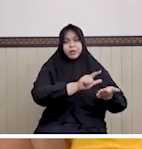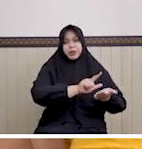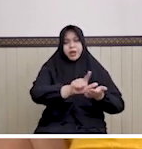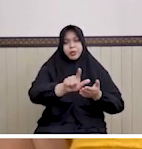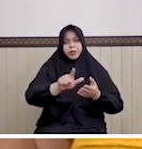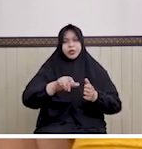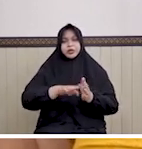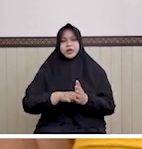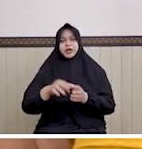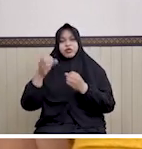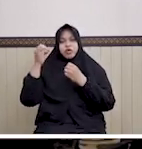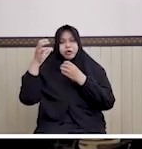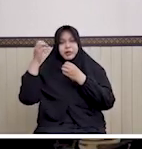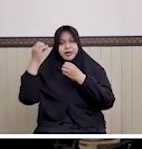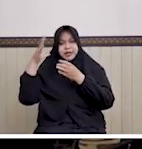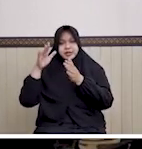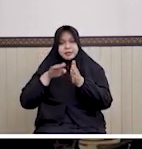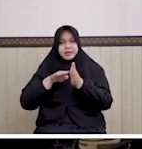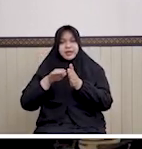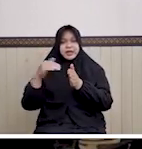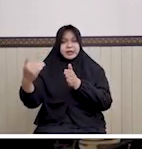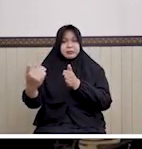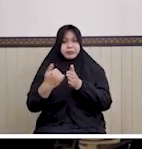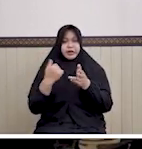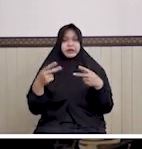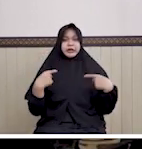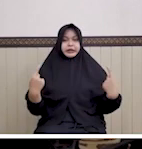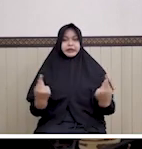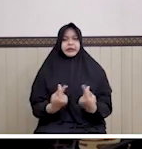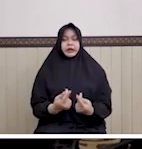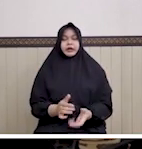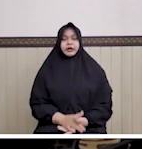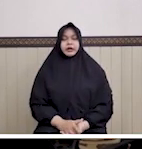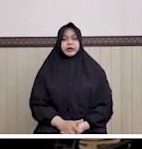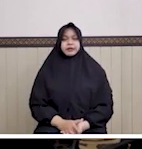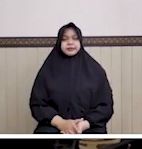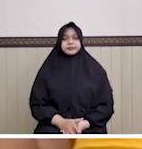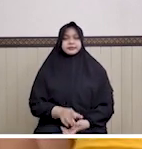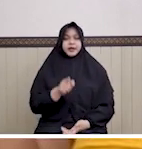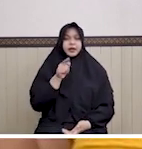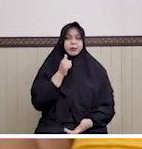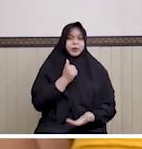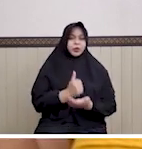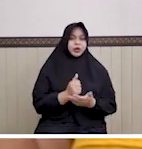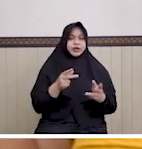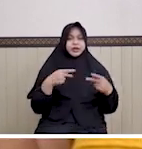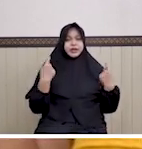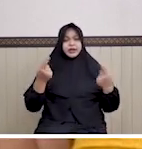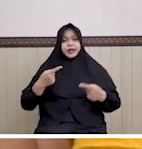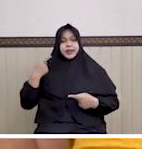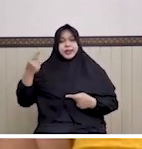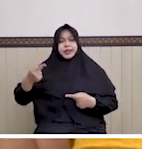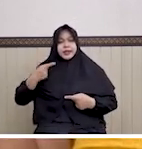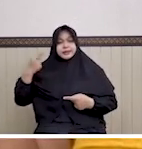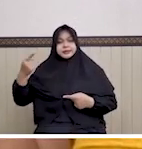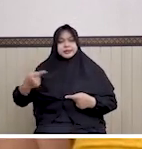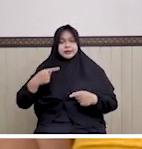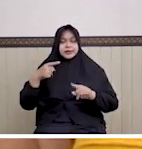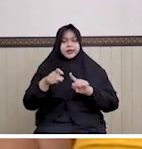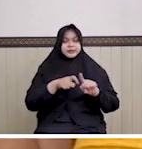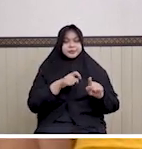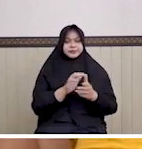informasi norma itu sampai ke kita anak kebetulan kita intense apa